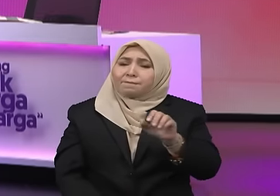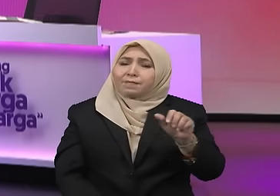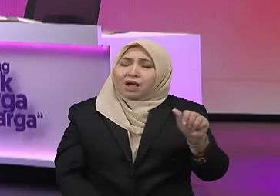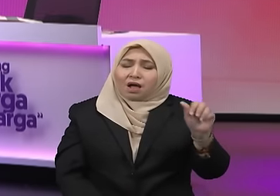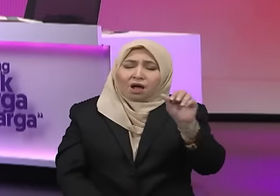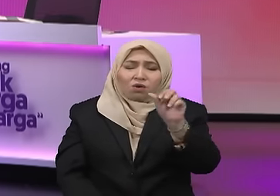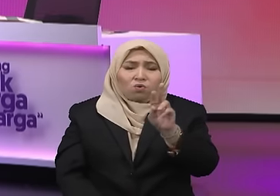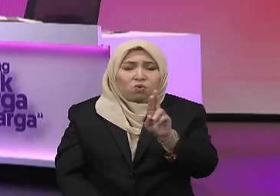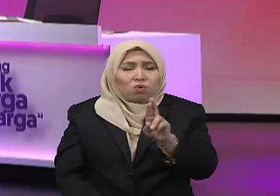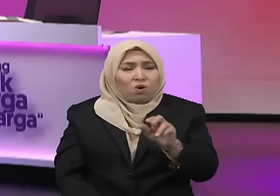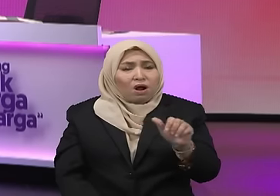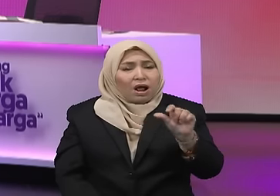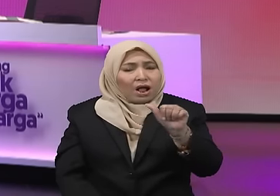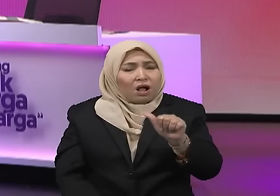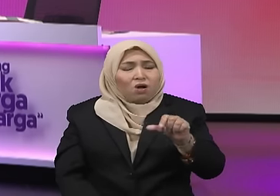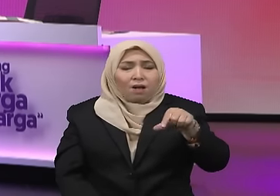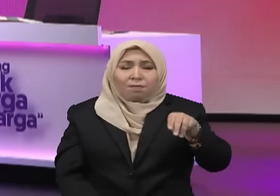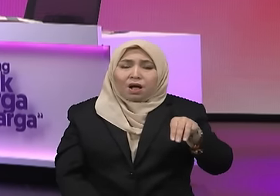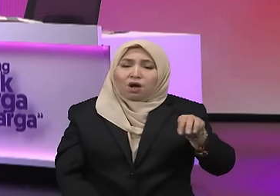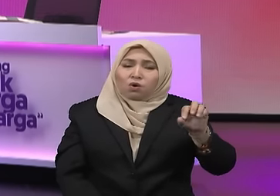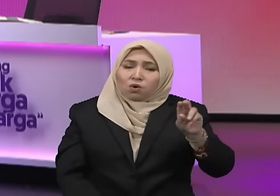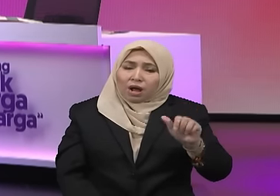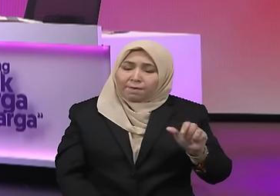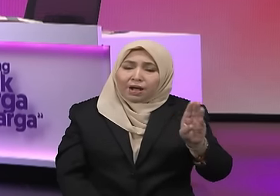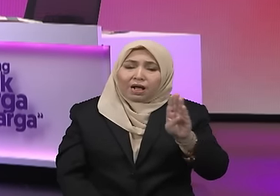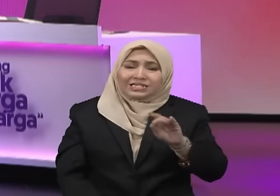فَلَمَّا رَأَى الْقَمَرَ